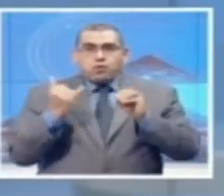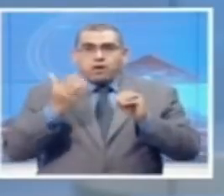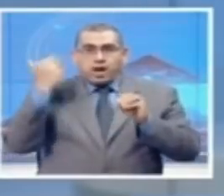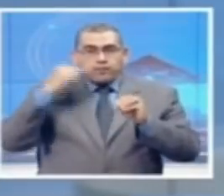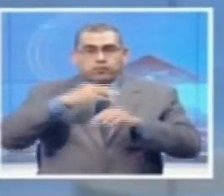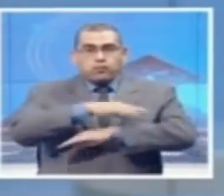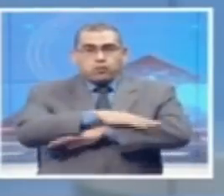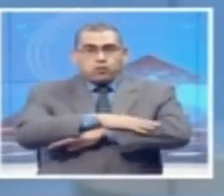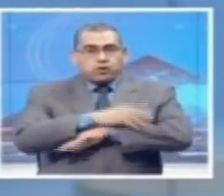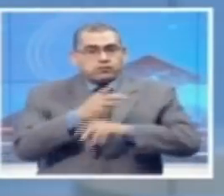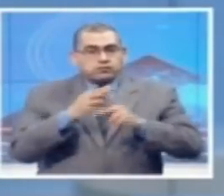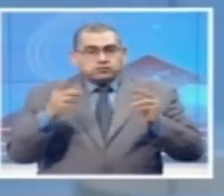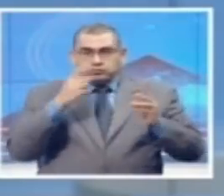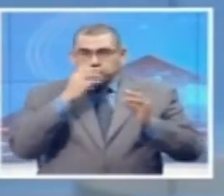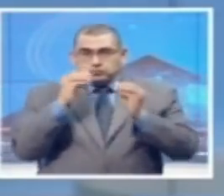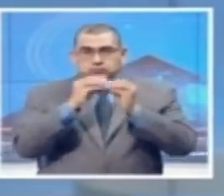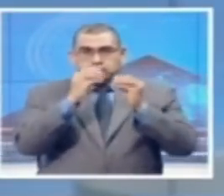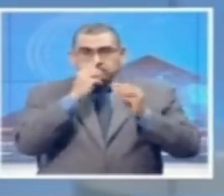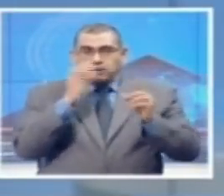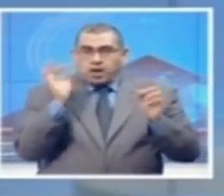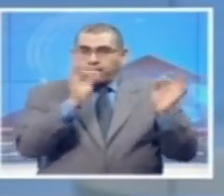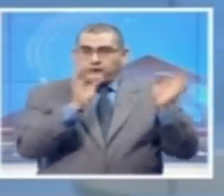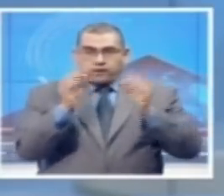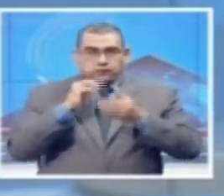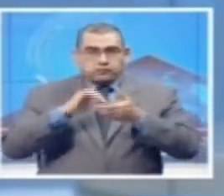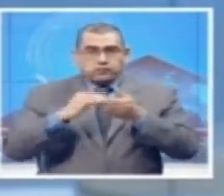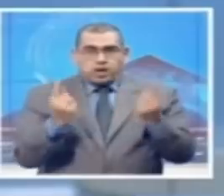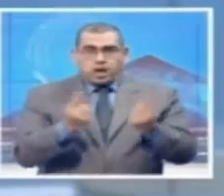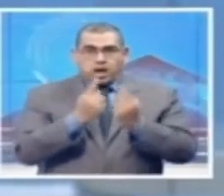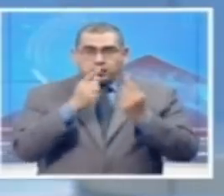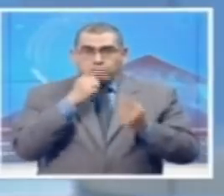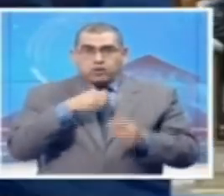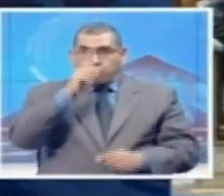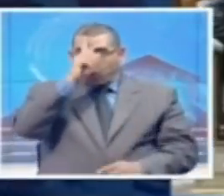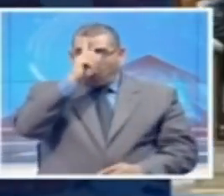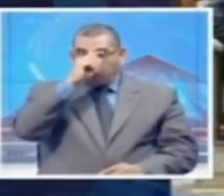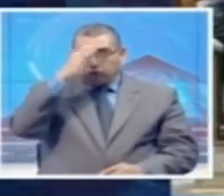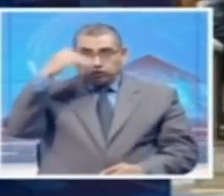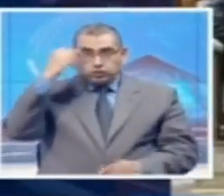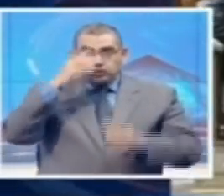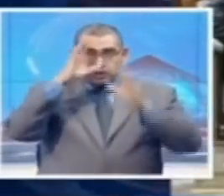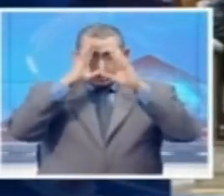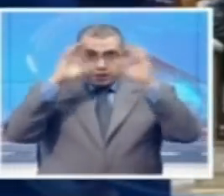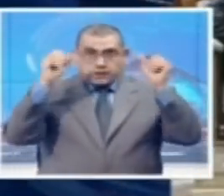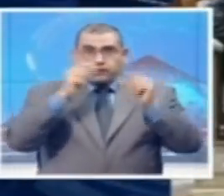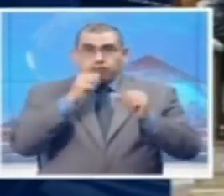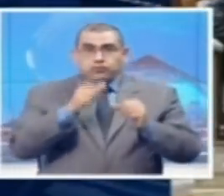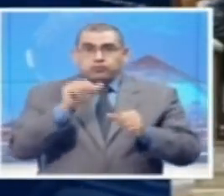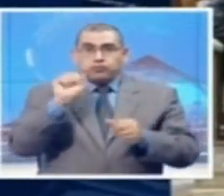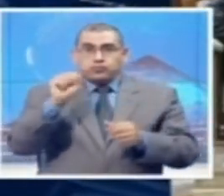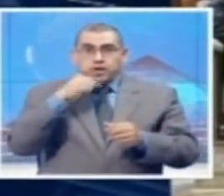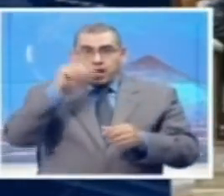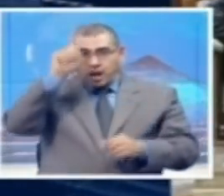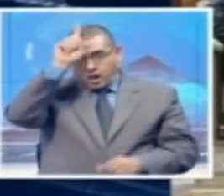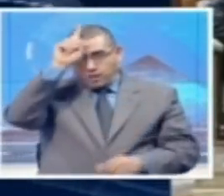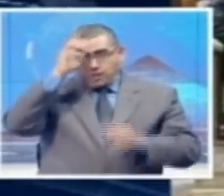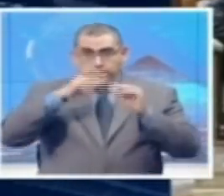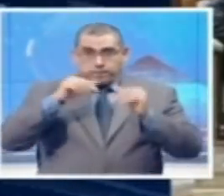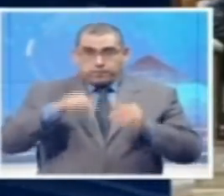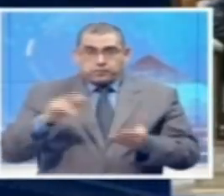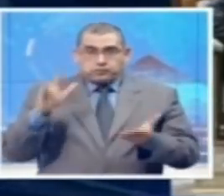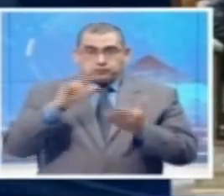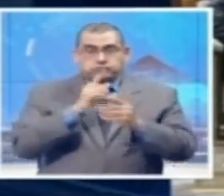احترام التعددية وقبول الآخر. كما أضاف شيخ الأزهر خلال استقباله السفير سيريل جانون سفير ألمانيا